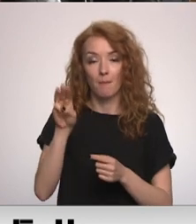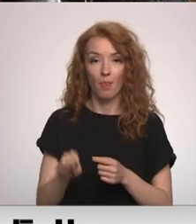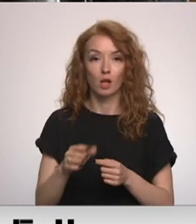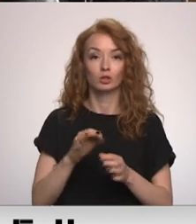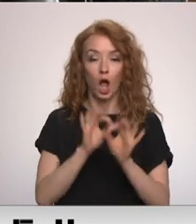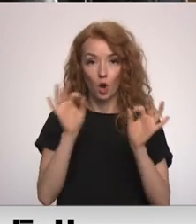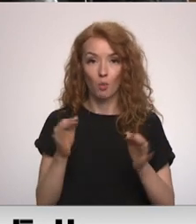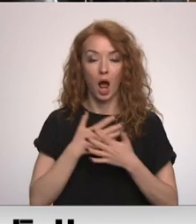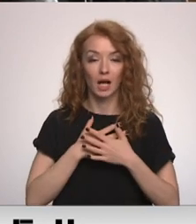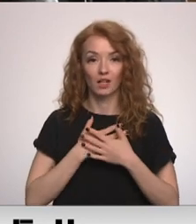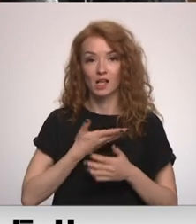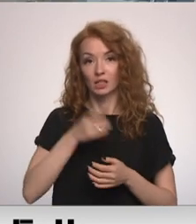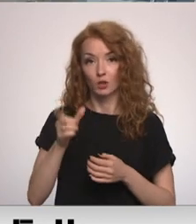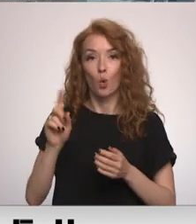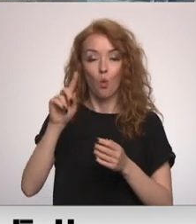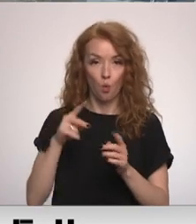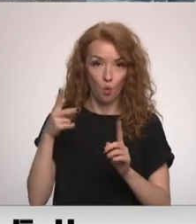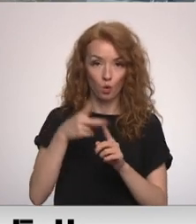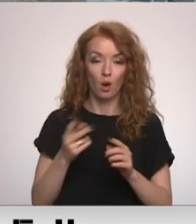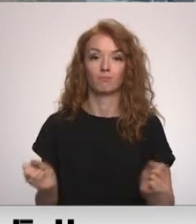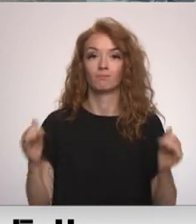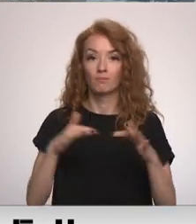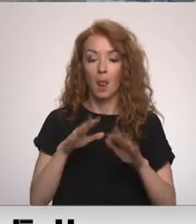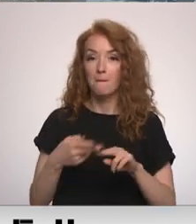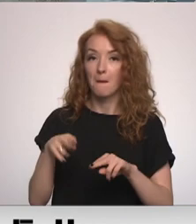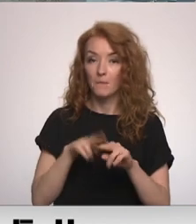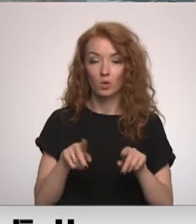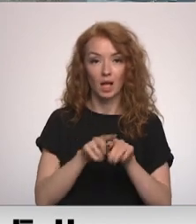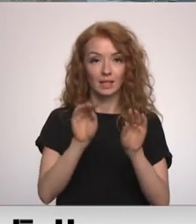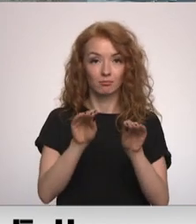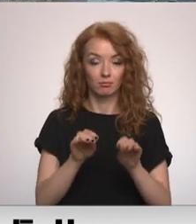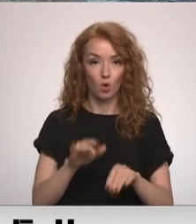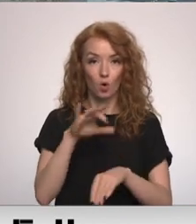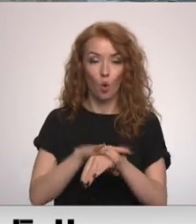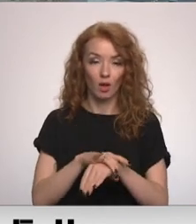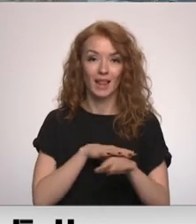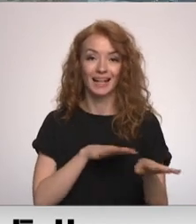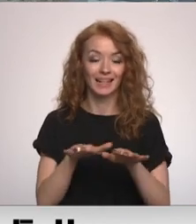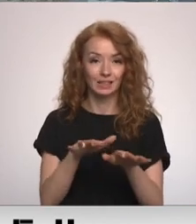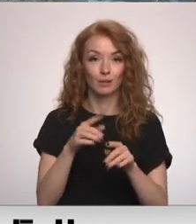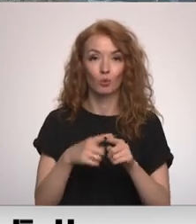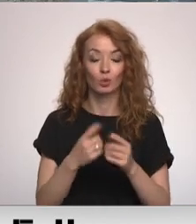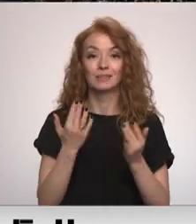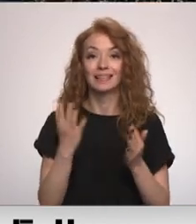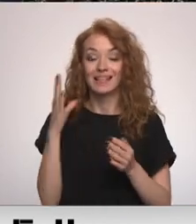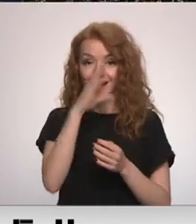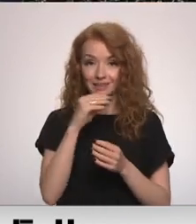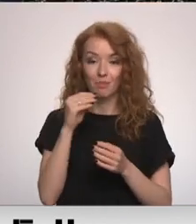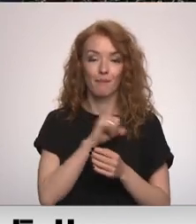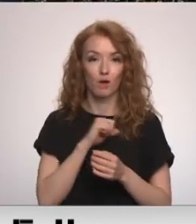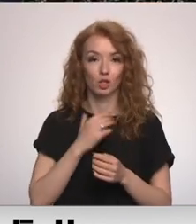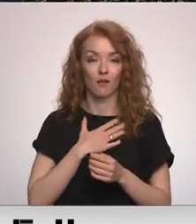aktīvākie iedzīvotāji vēlreiz nāks kopā, lai papildus arī paši izstrādātu konkrētas rīcības un, cik iespējams,